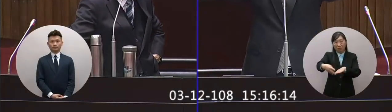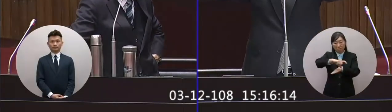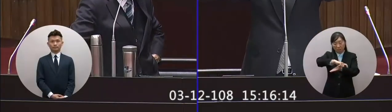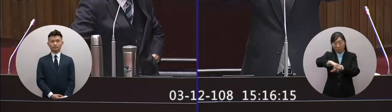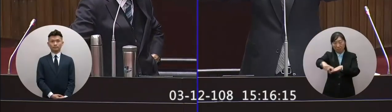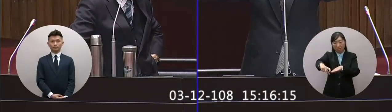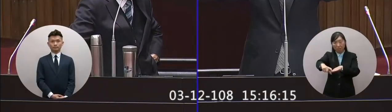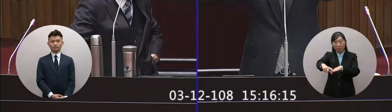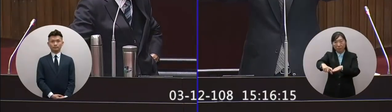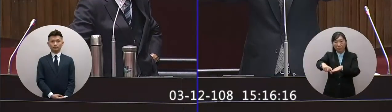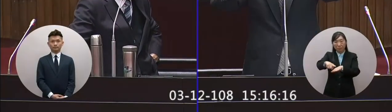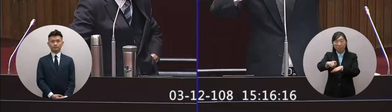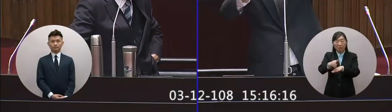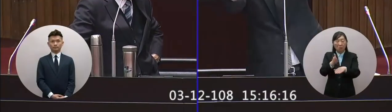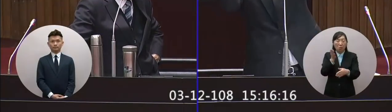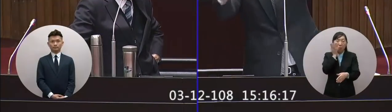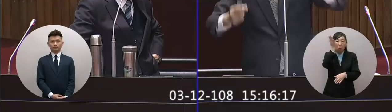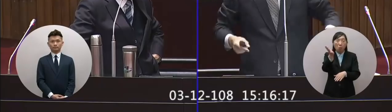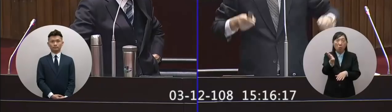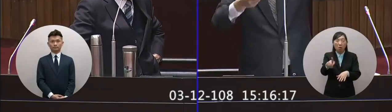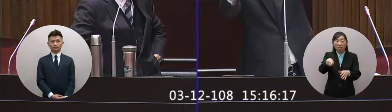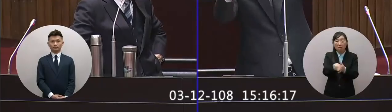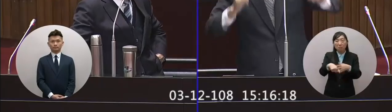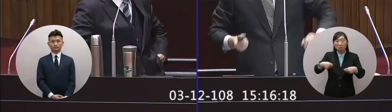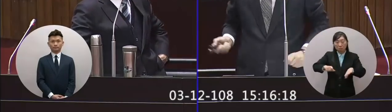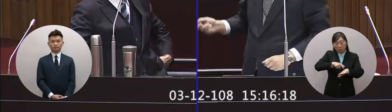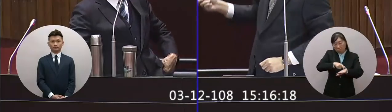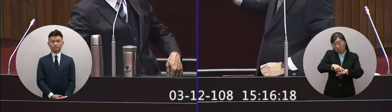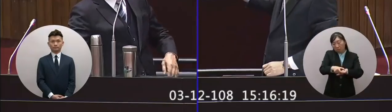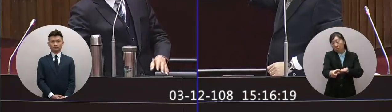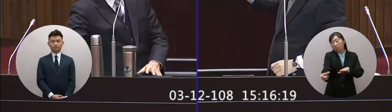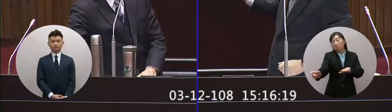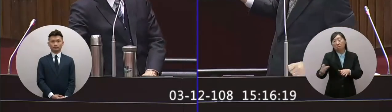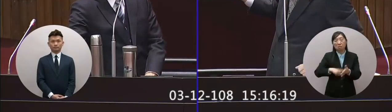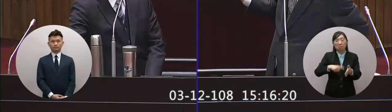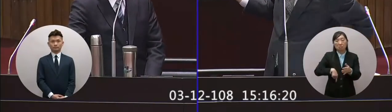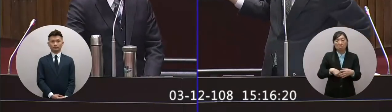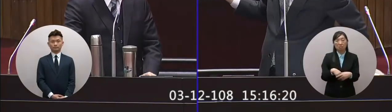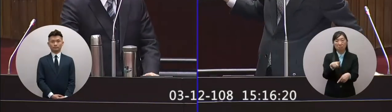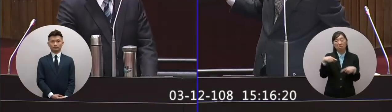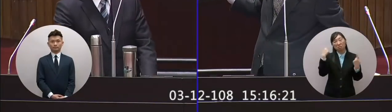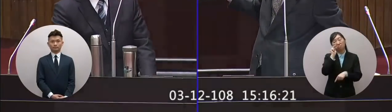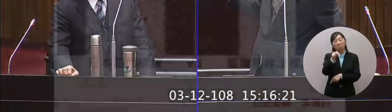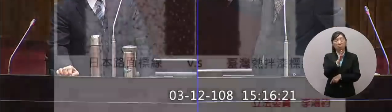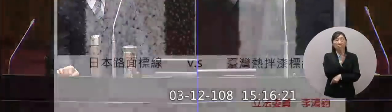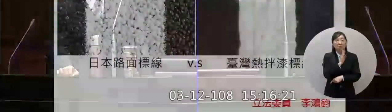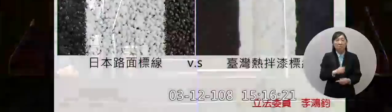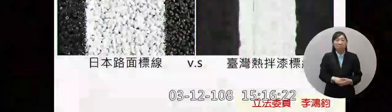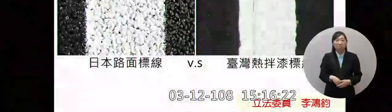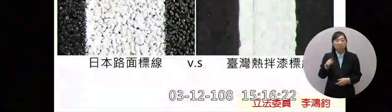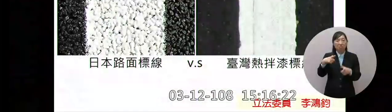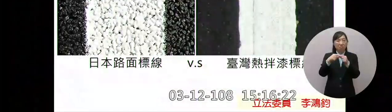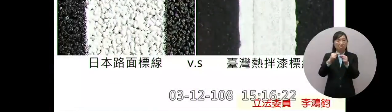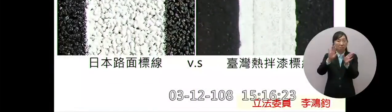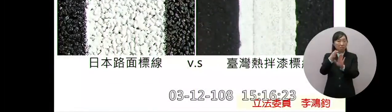迄个摩擦系数不，迄个修固的时阵一下子就打滑就出多，这个是长线的问题，这是你不能哈，